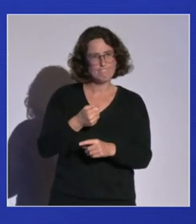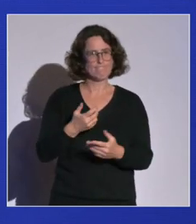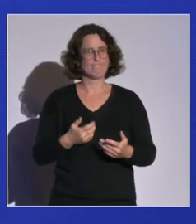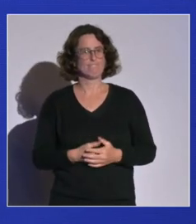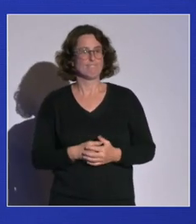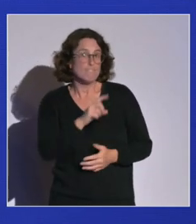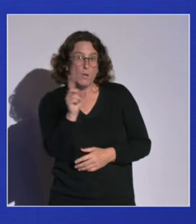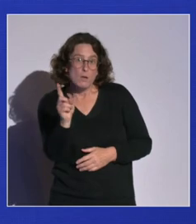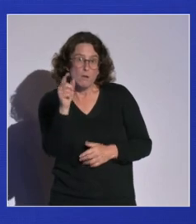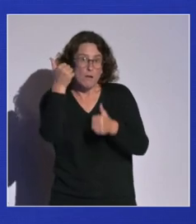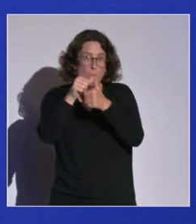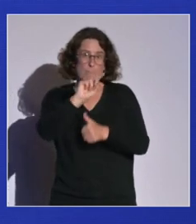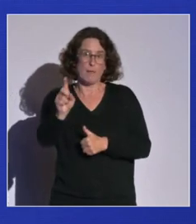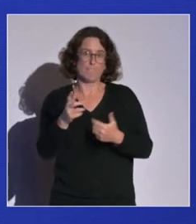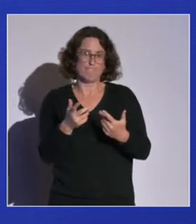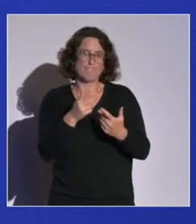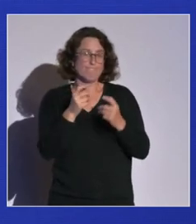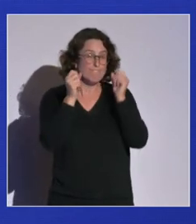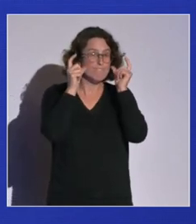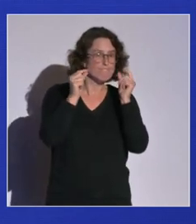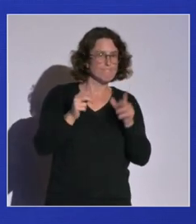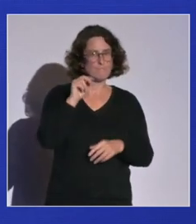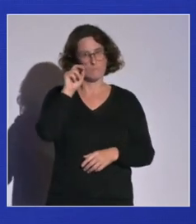souvienne. On me disait,